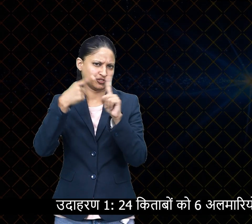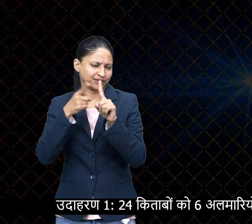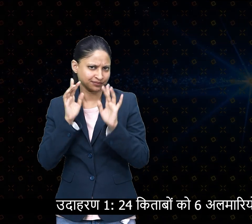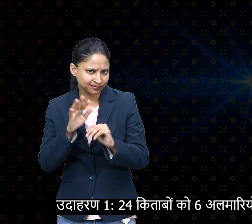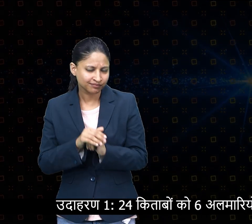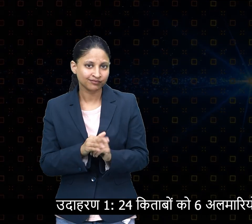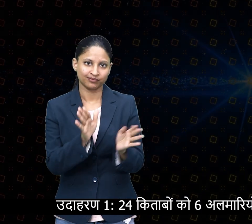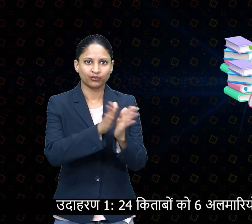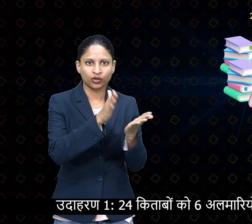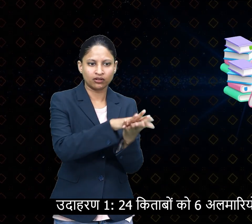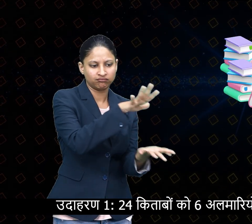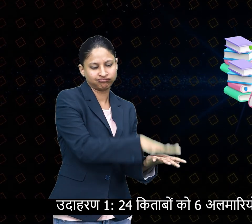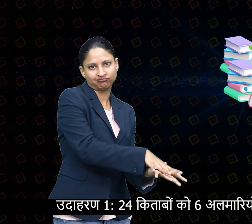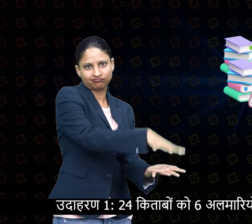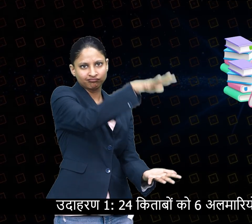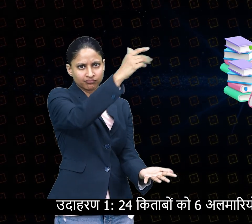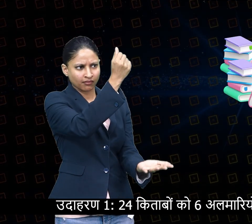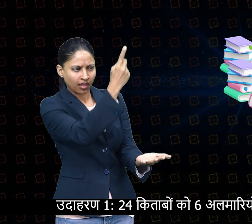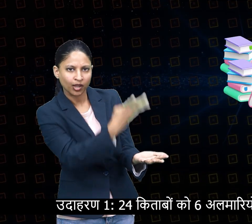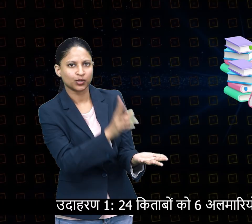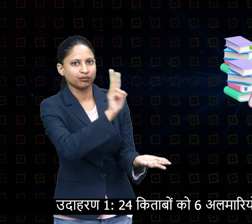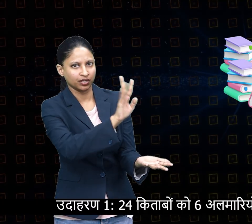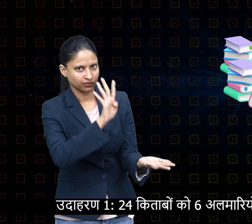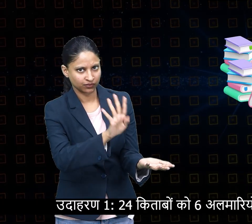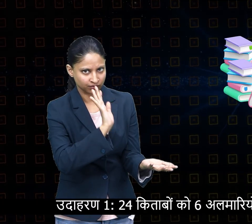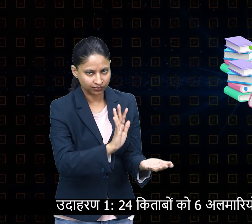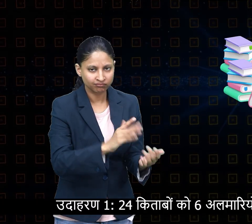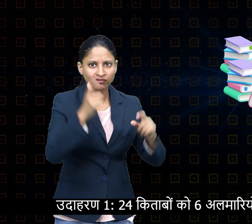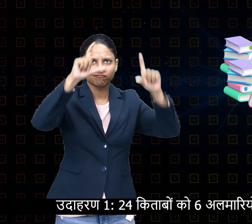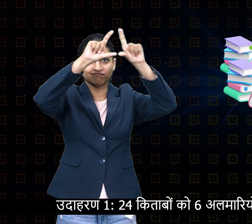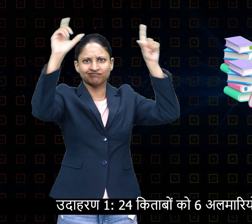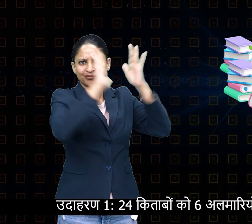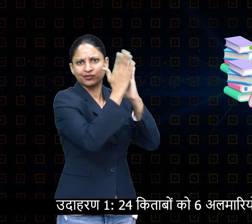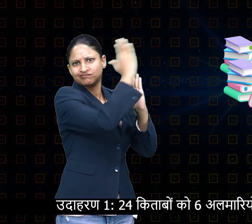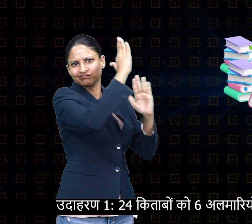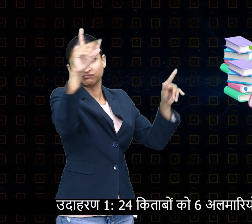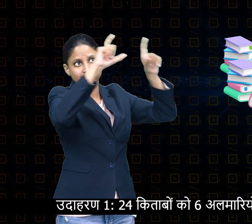उदाहरण 1, 24 किताबों को 6 अलमारियों पर व्यवस्थित करने की आवश्यकता है।